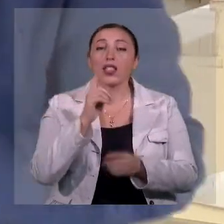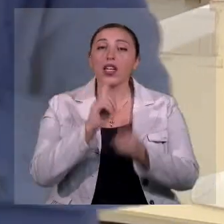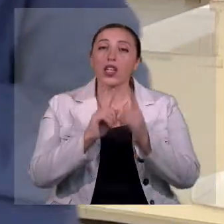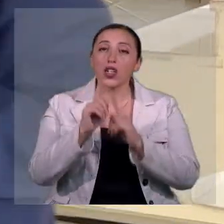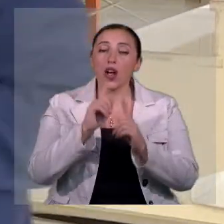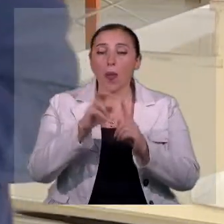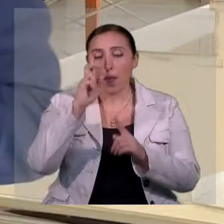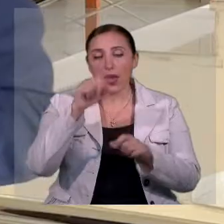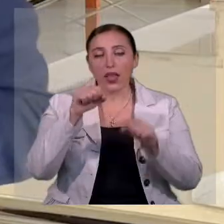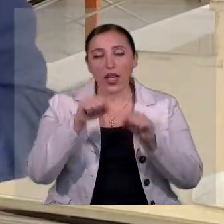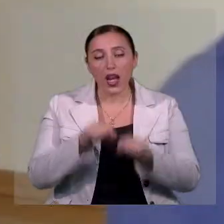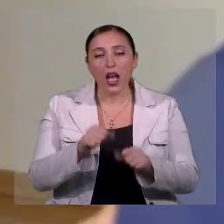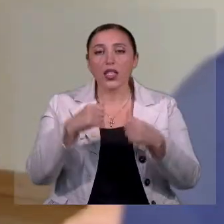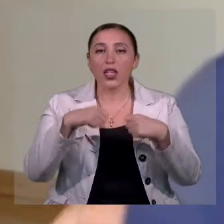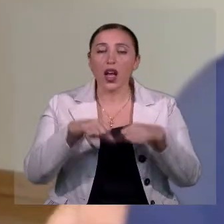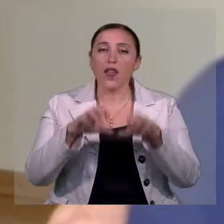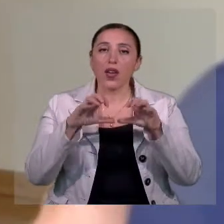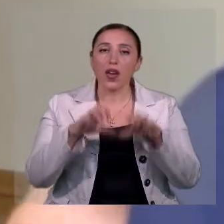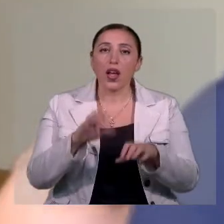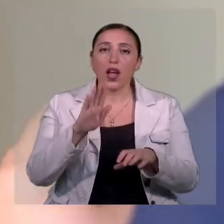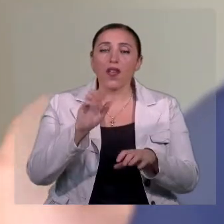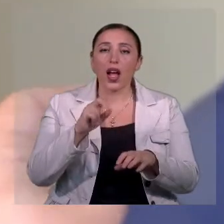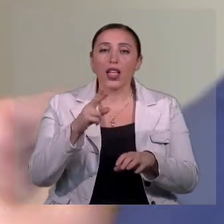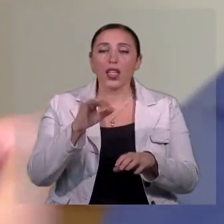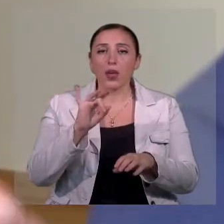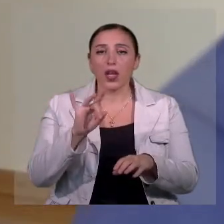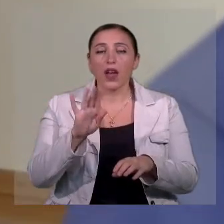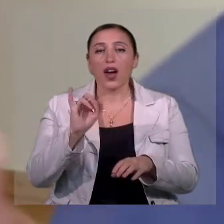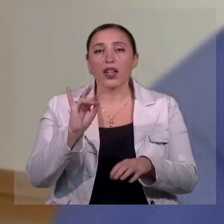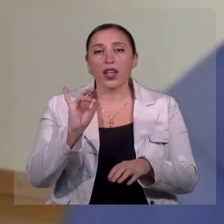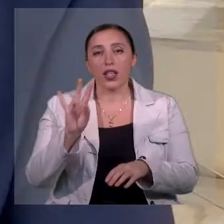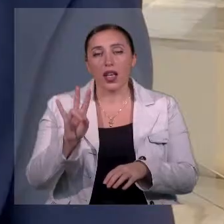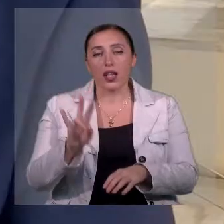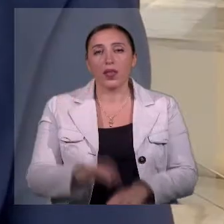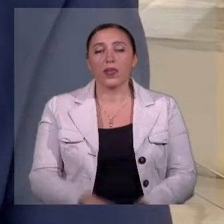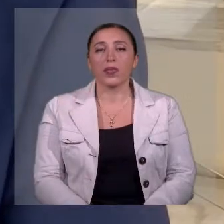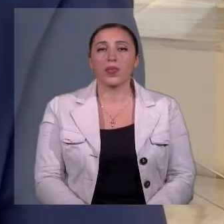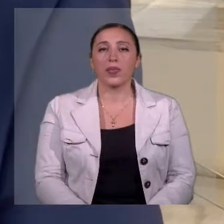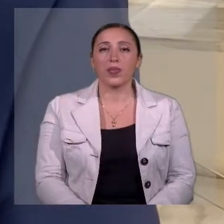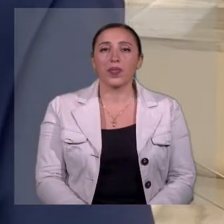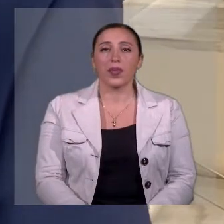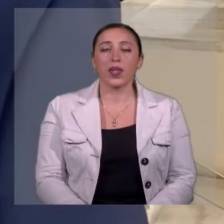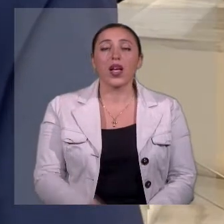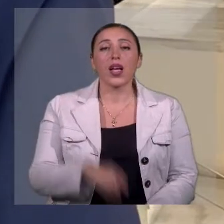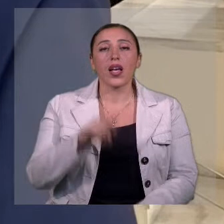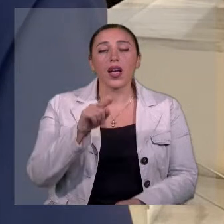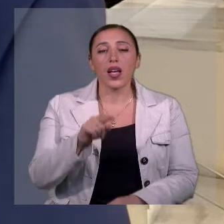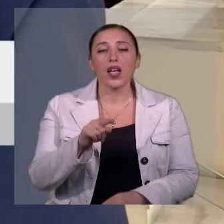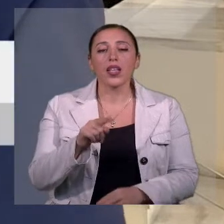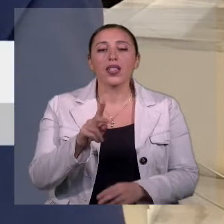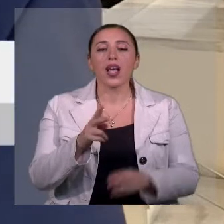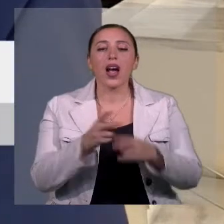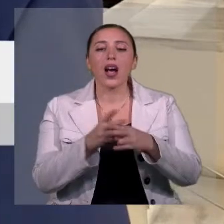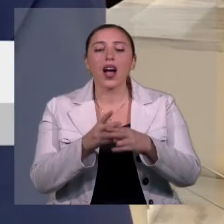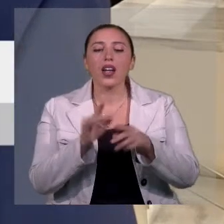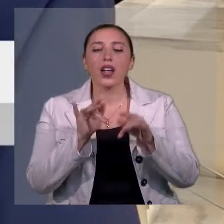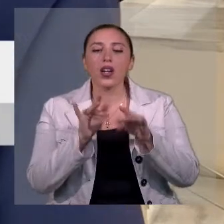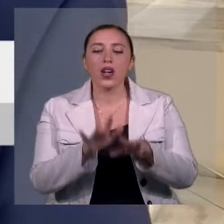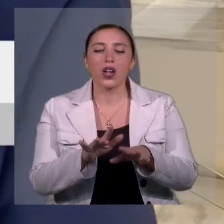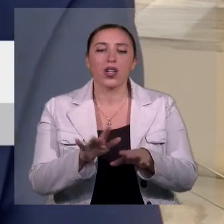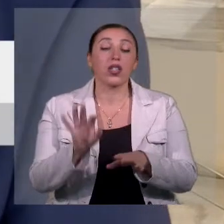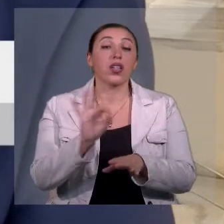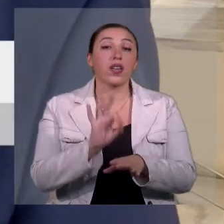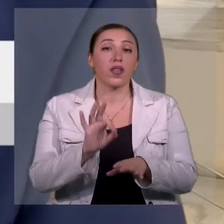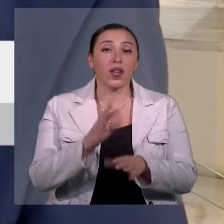ժողովի պետաիրավական հանձնաժողովի նախագահ Վլադիմիր Վարդանյանը։ Այնևս ուղղված է ըստ էության այս կանխարգելիչ գործառույթի